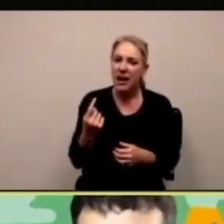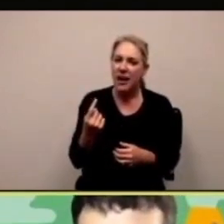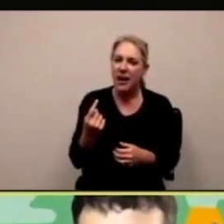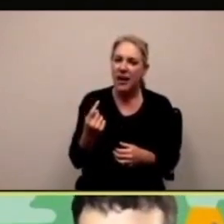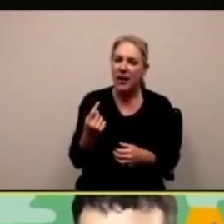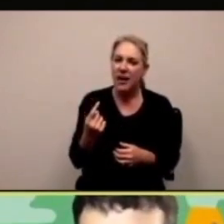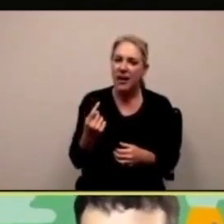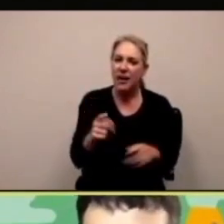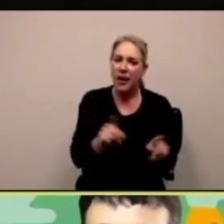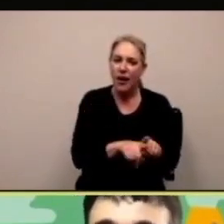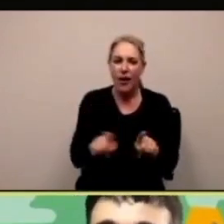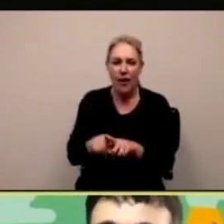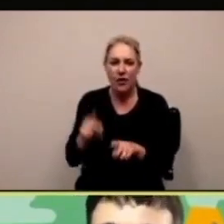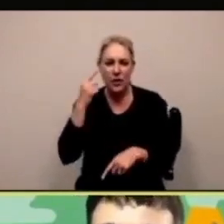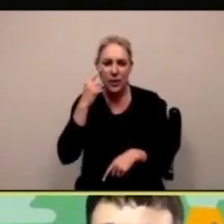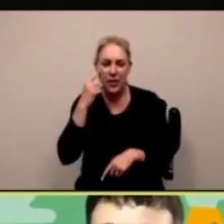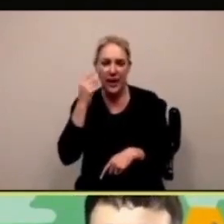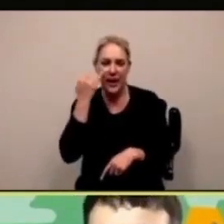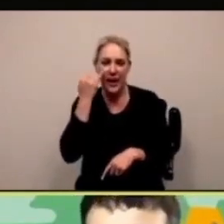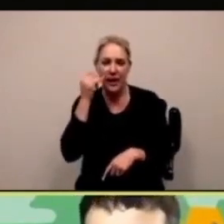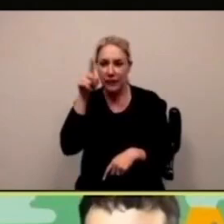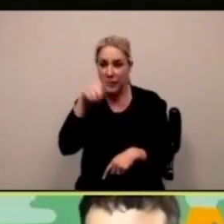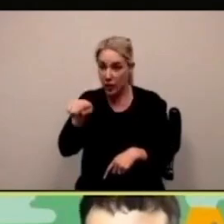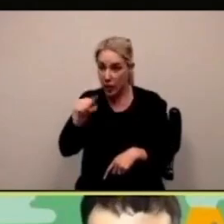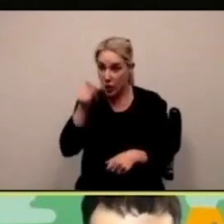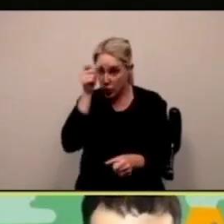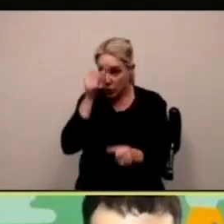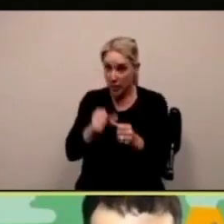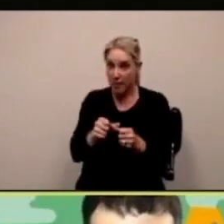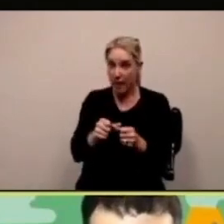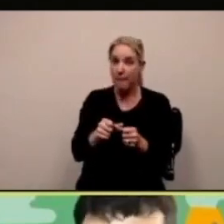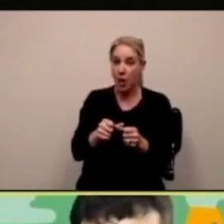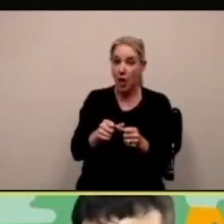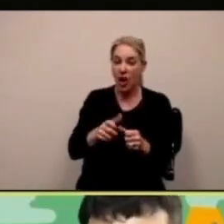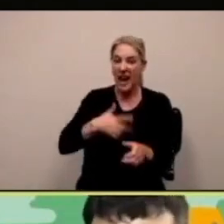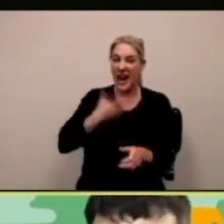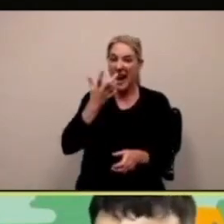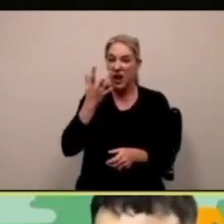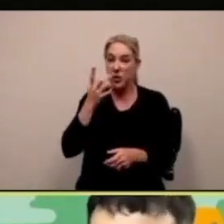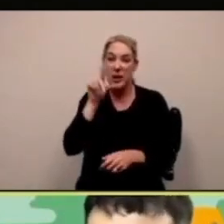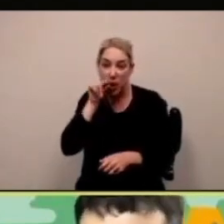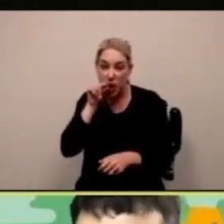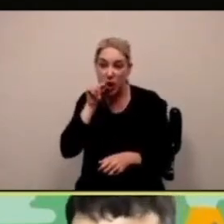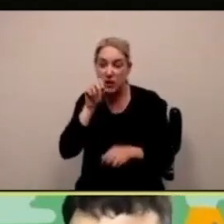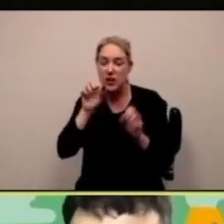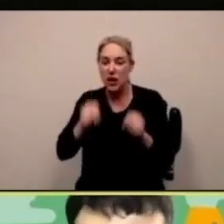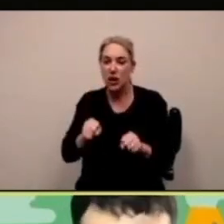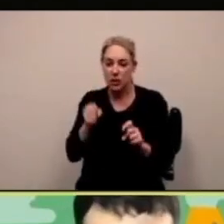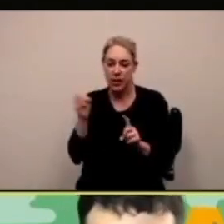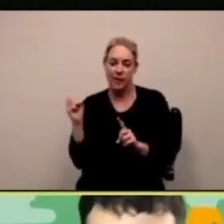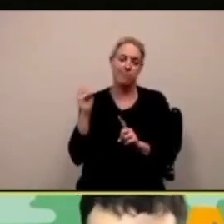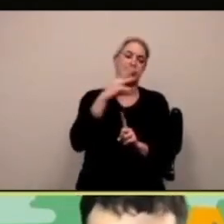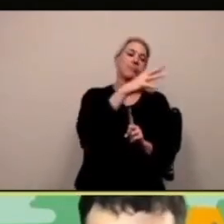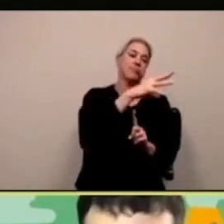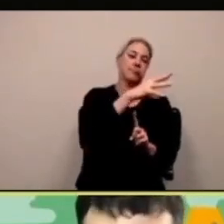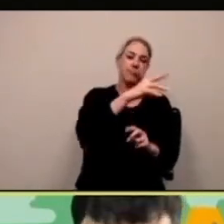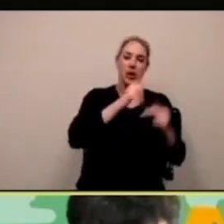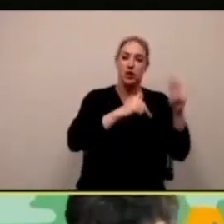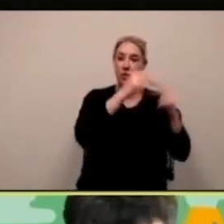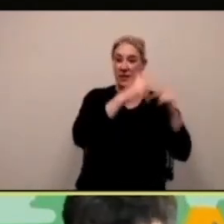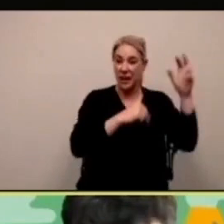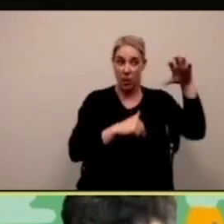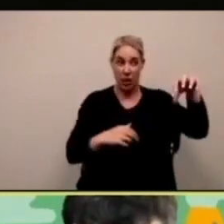いう後小さな頭ボード作ってやったゲーム何グリーバーズみたいな後形もできます